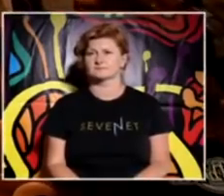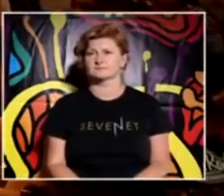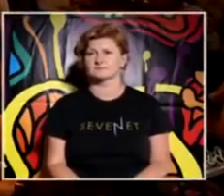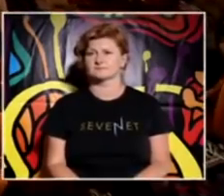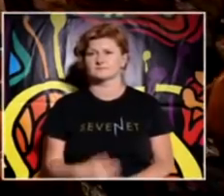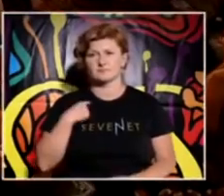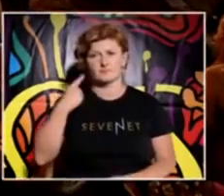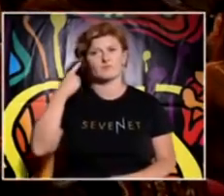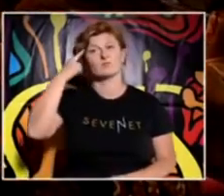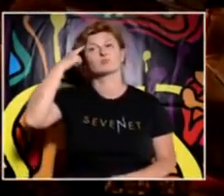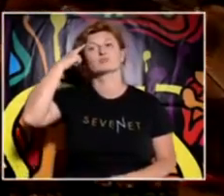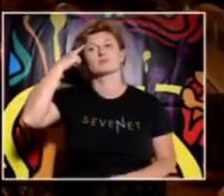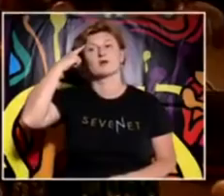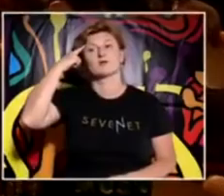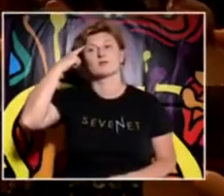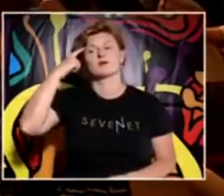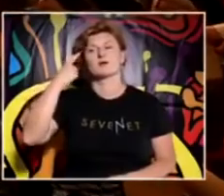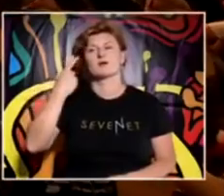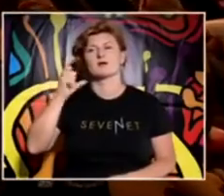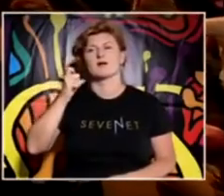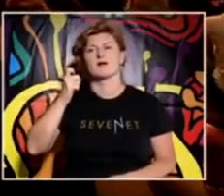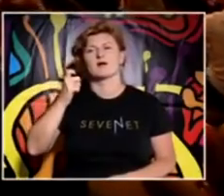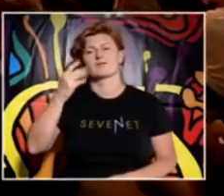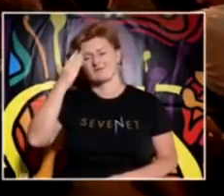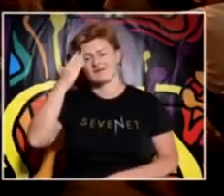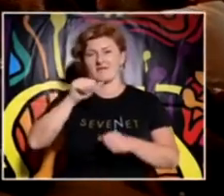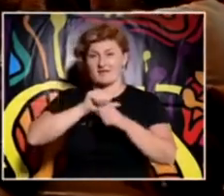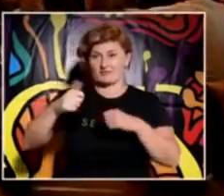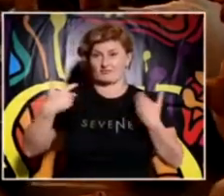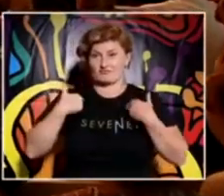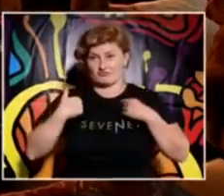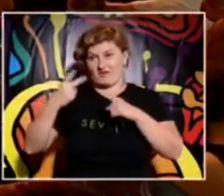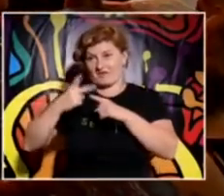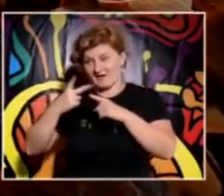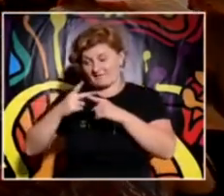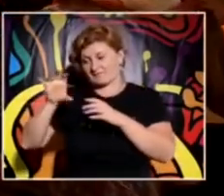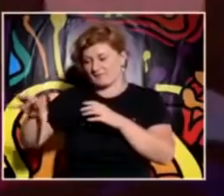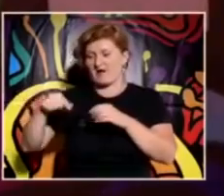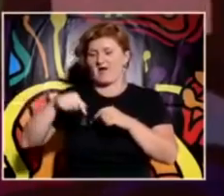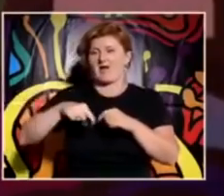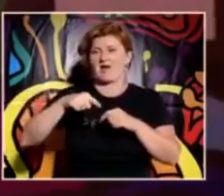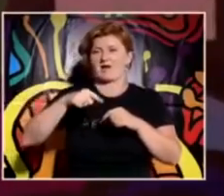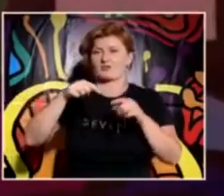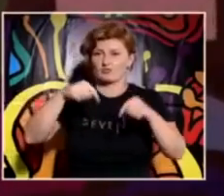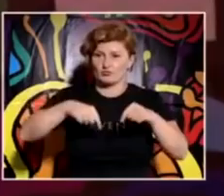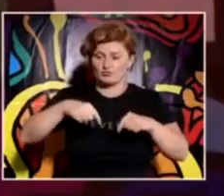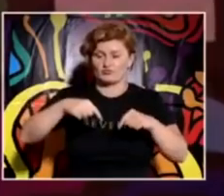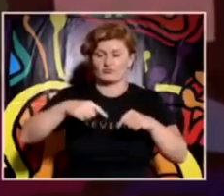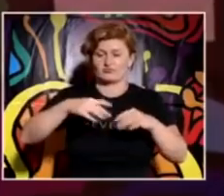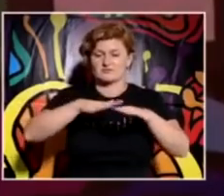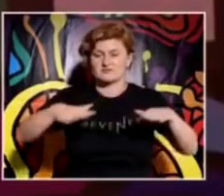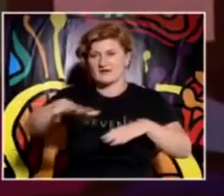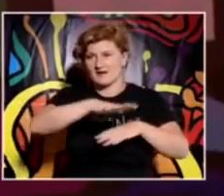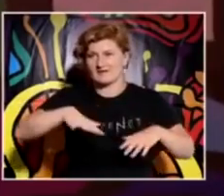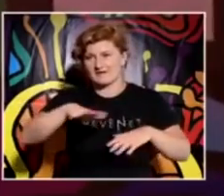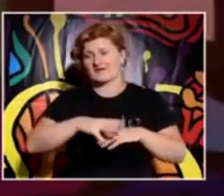Przypomniałem sobie te czasy, kiedy jest jakieś życie telewizyjne i jest jakieś życie sceniczne tutaj. Wy pewnych rzeczy nie słyszycie i nie widzicie, które widzą widzowie,